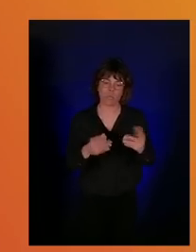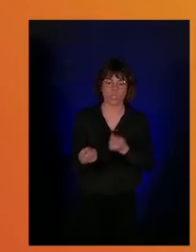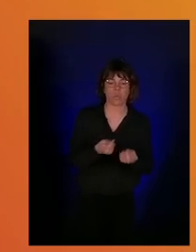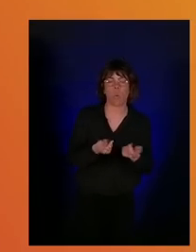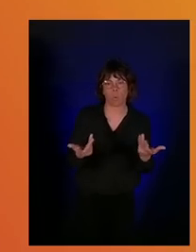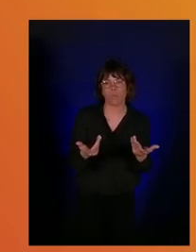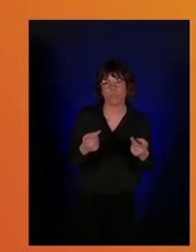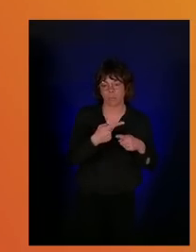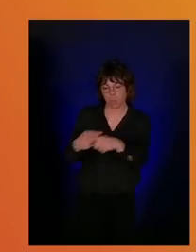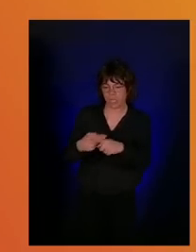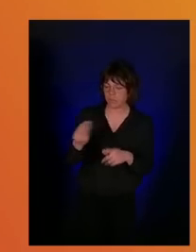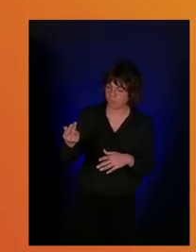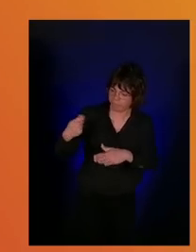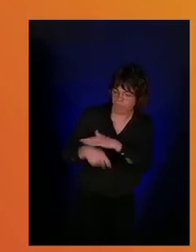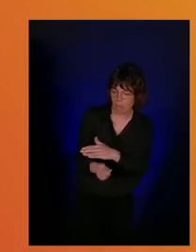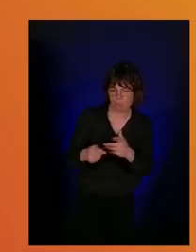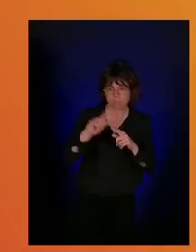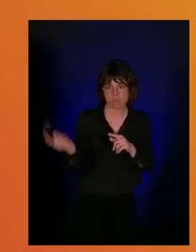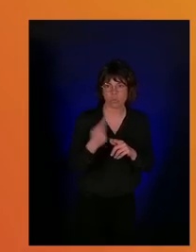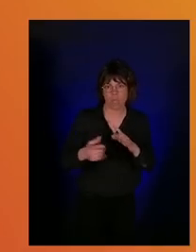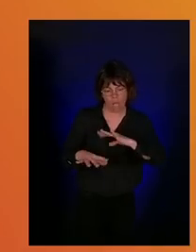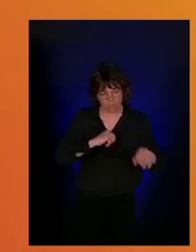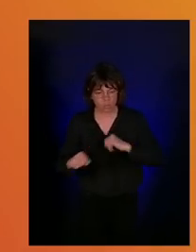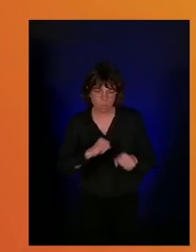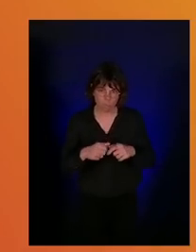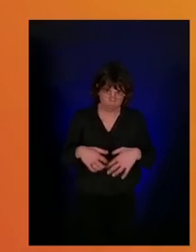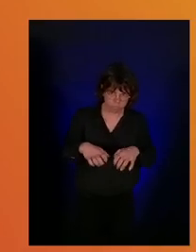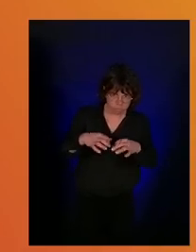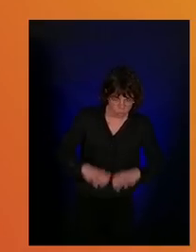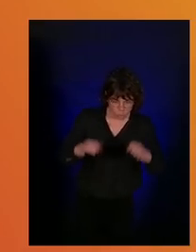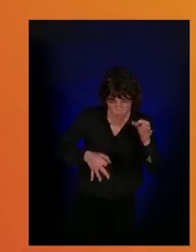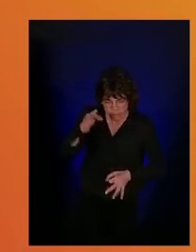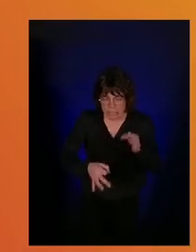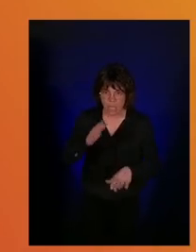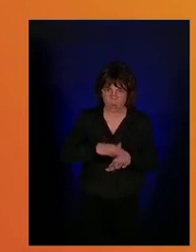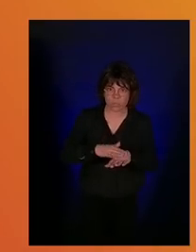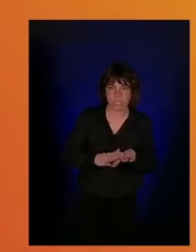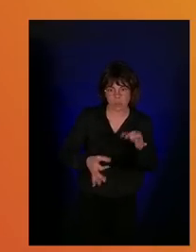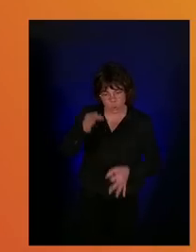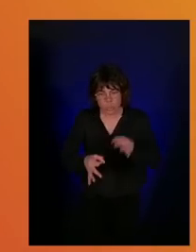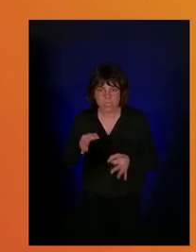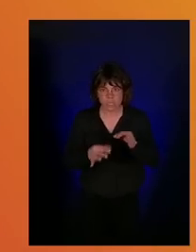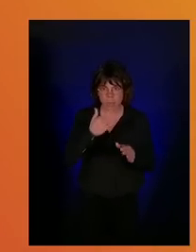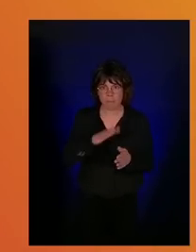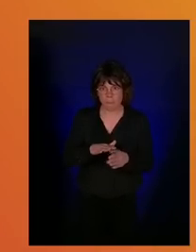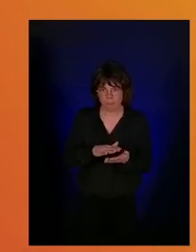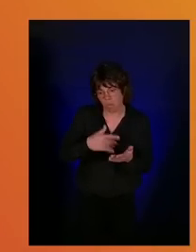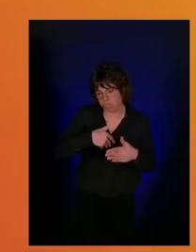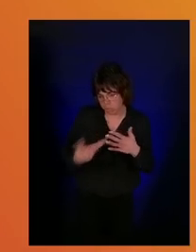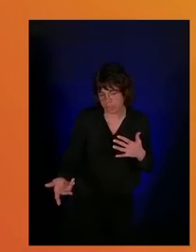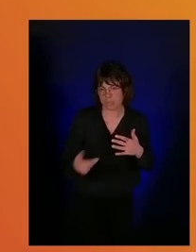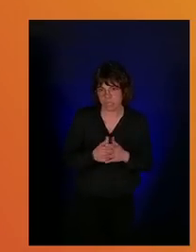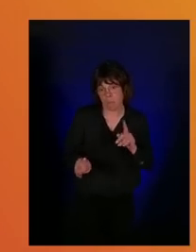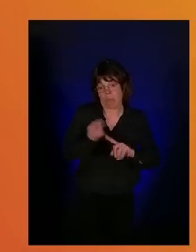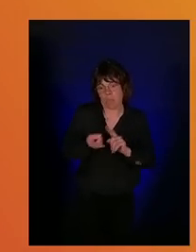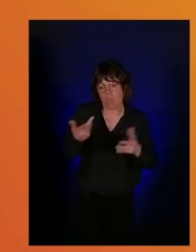une mutualisation des moyens financiers pour toutes les actions judiciaires et tout ce qui est conseil juridique, et j'en passe. Et